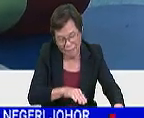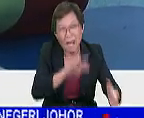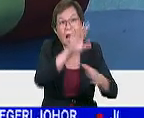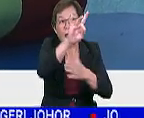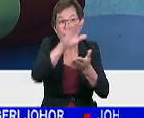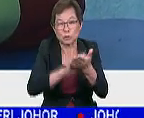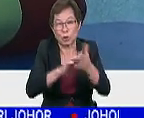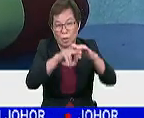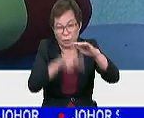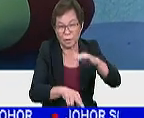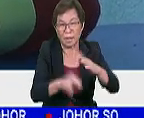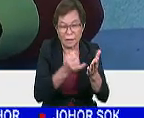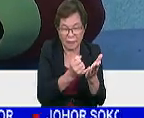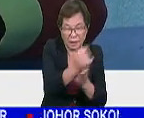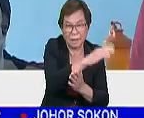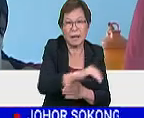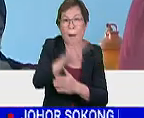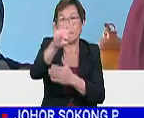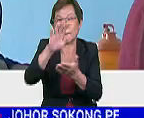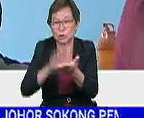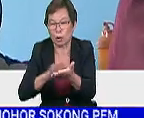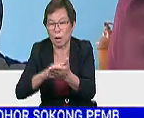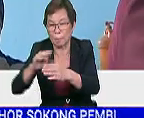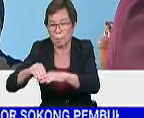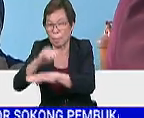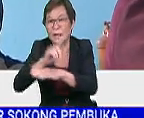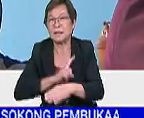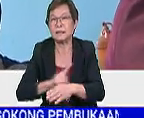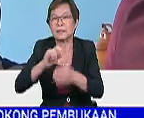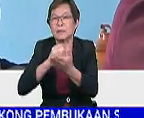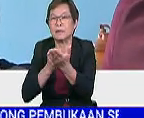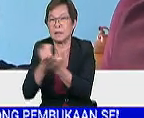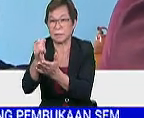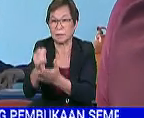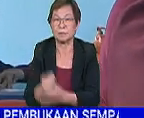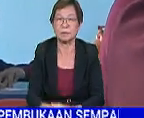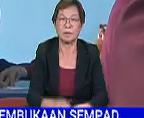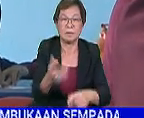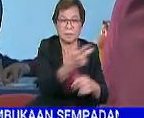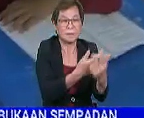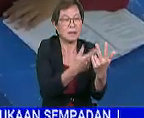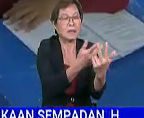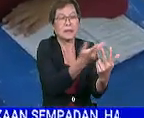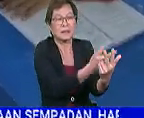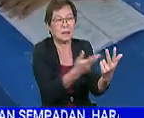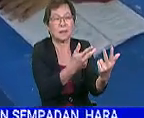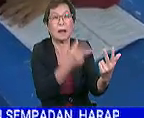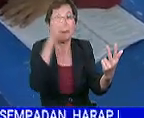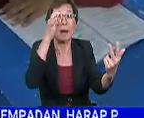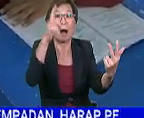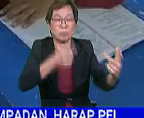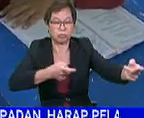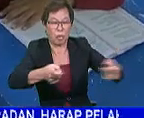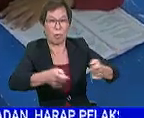rendah Islam integriti dan empat buah Sekolah Menengah Islam integriti ketiga-tiga institusi pendidikan ini